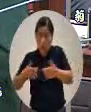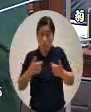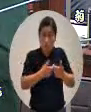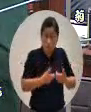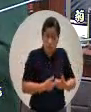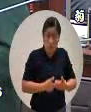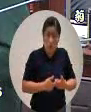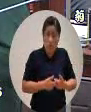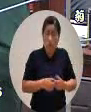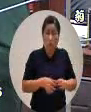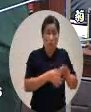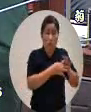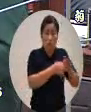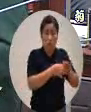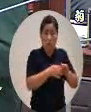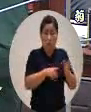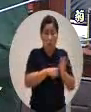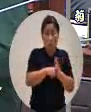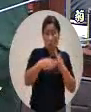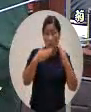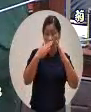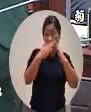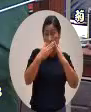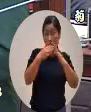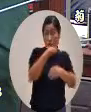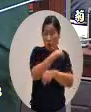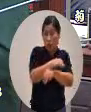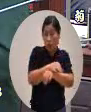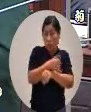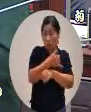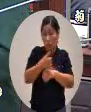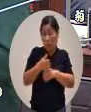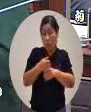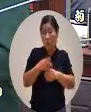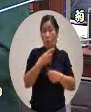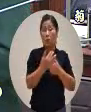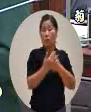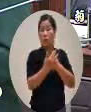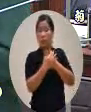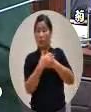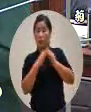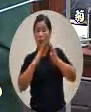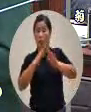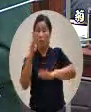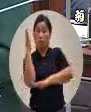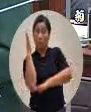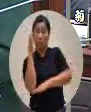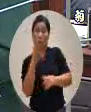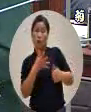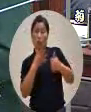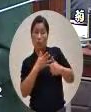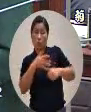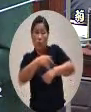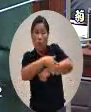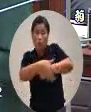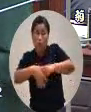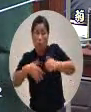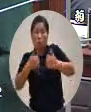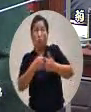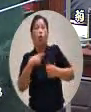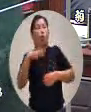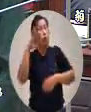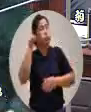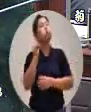學者專家能夠作為我們市政府未來的執行委員這個方向我